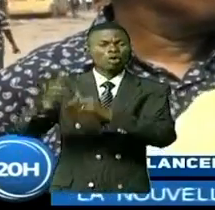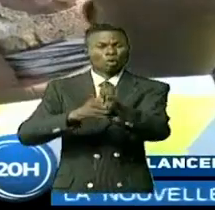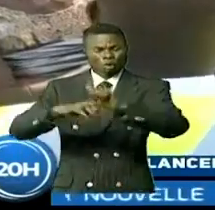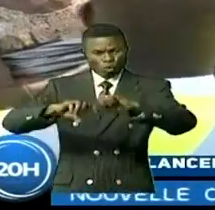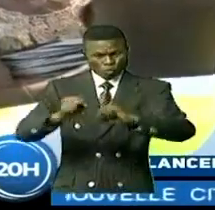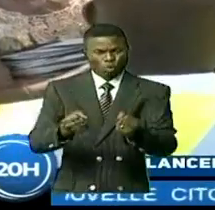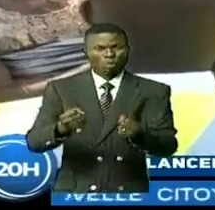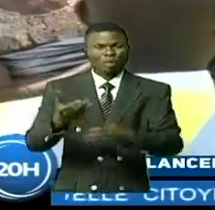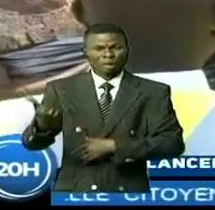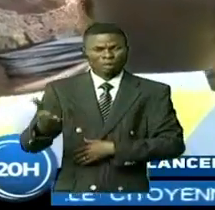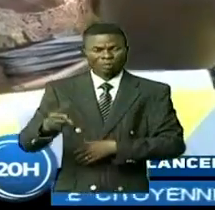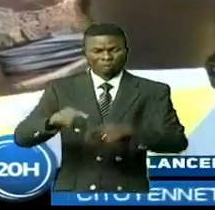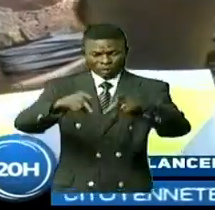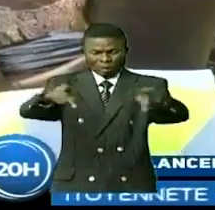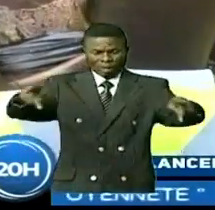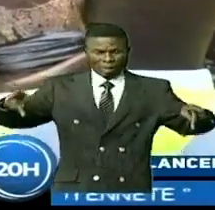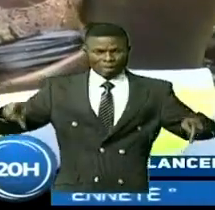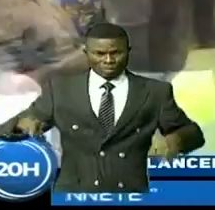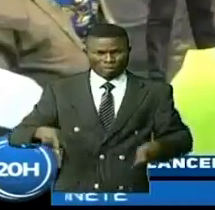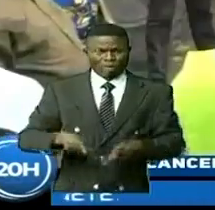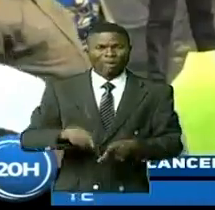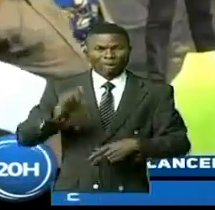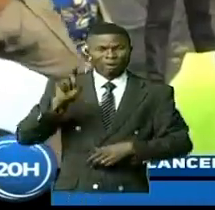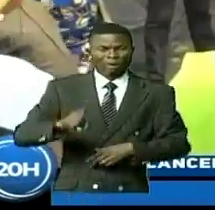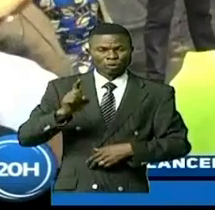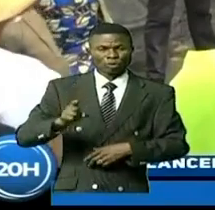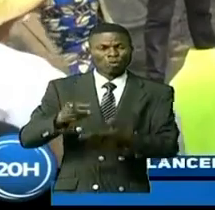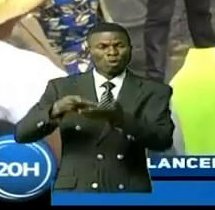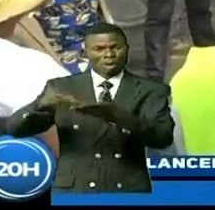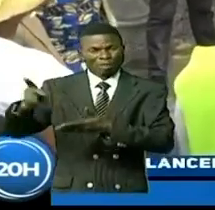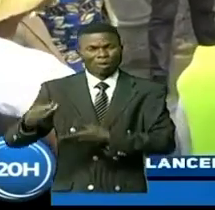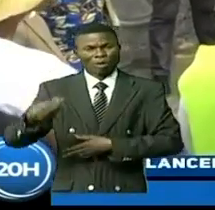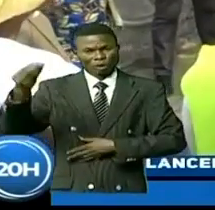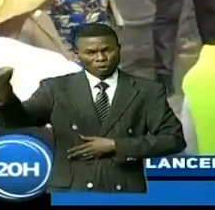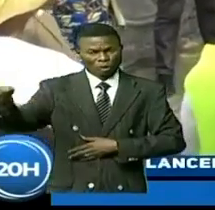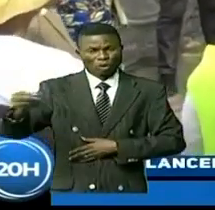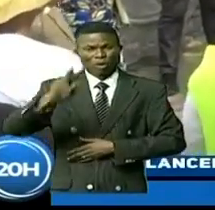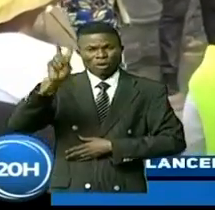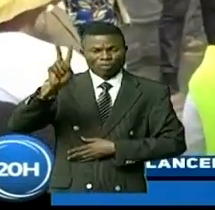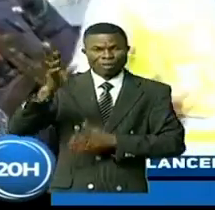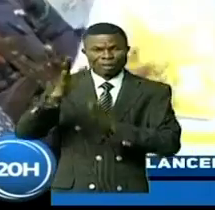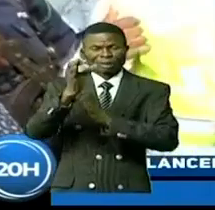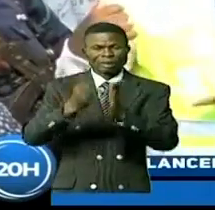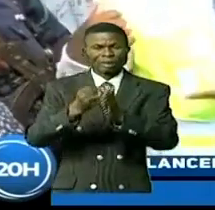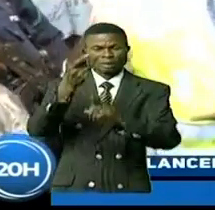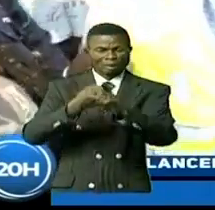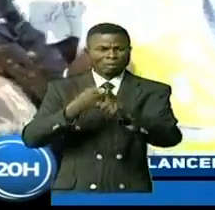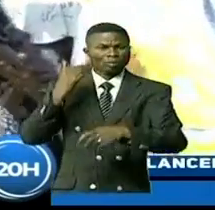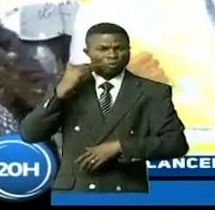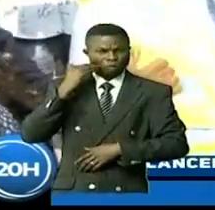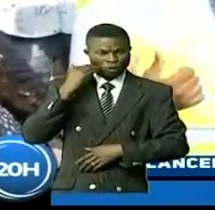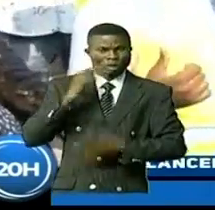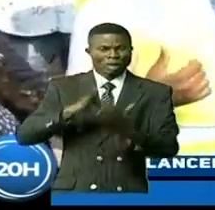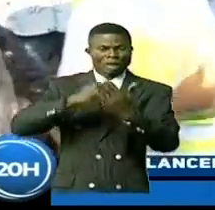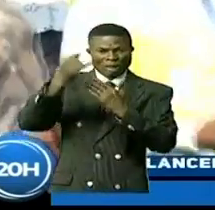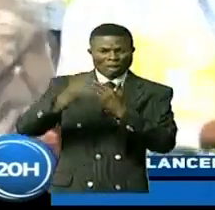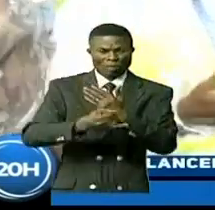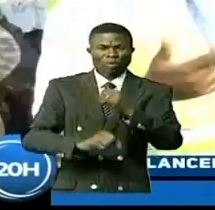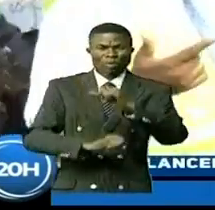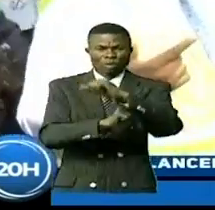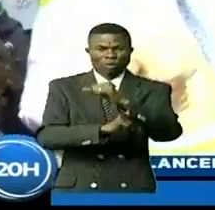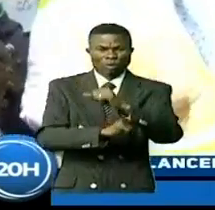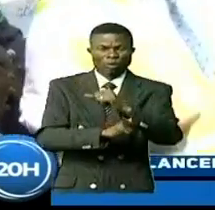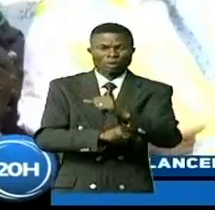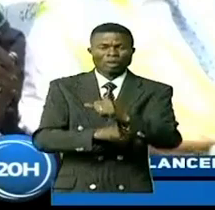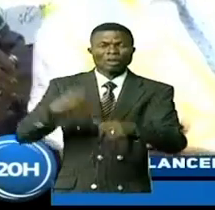empiétée. Les parcelles concernées doivent être indemnisées dès ce vendredi 17 juin. Ce projet est soutenu par la